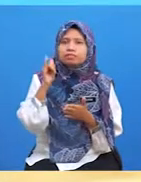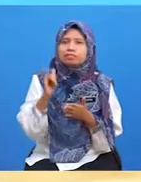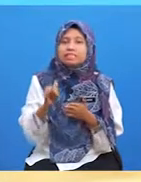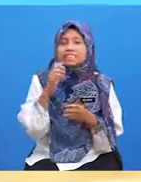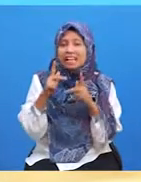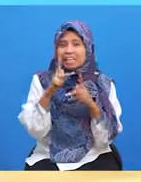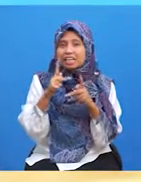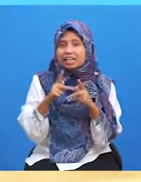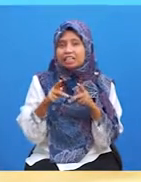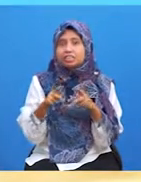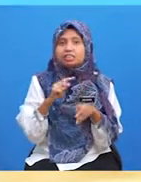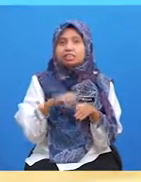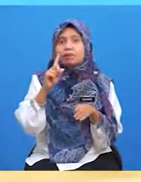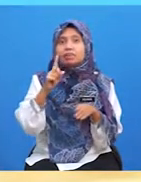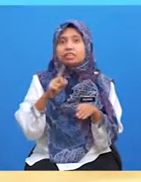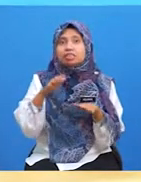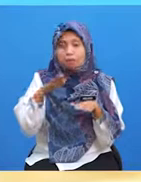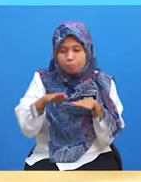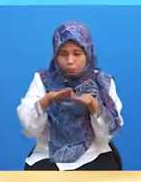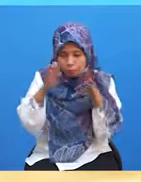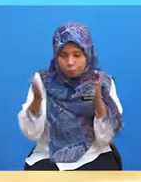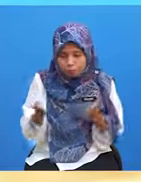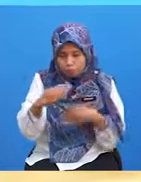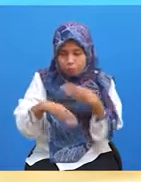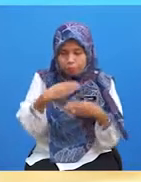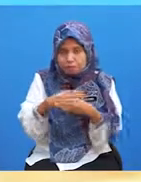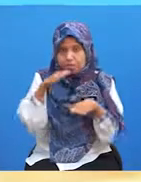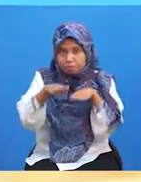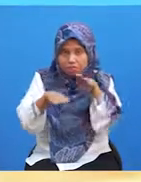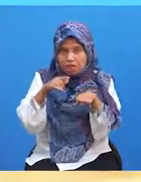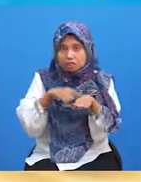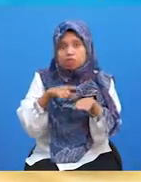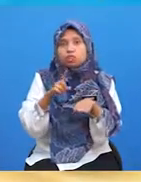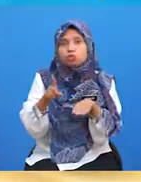mana bumi dipijak, di situ langit dijunjung.